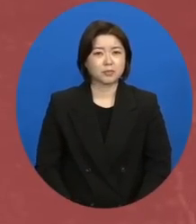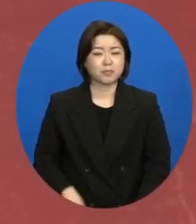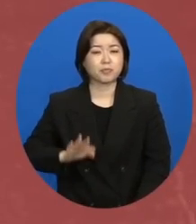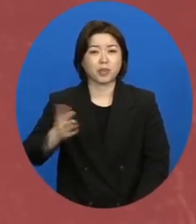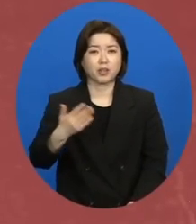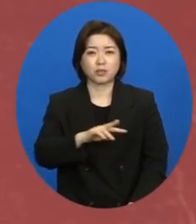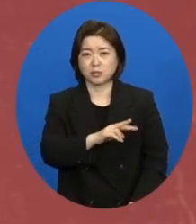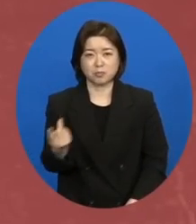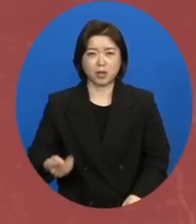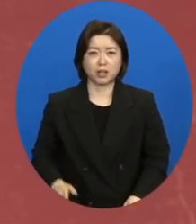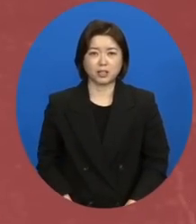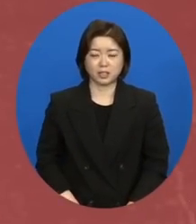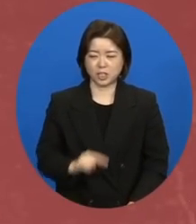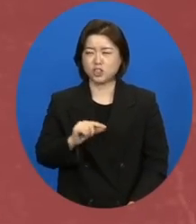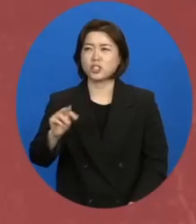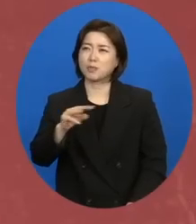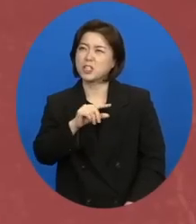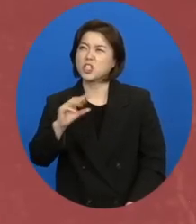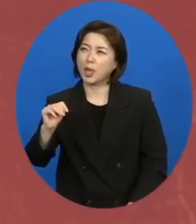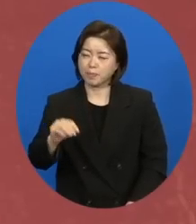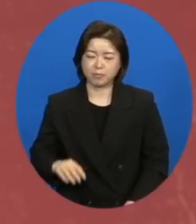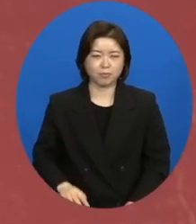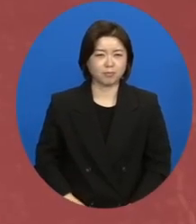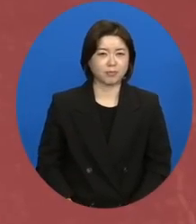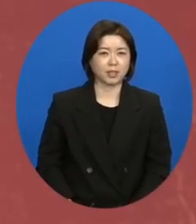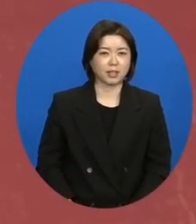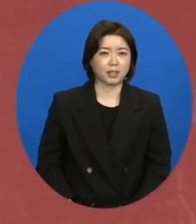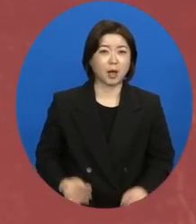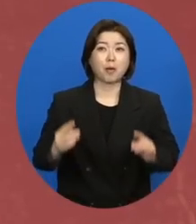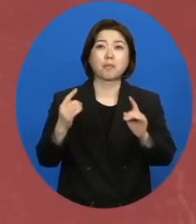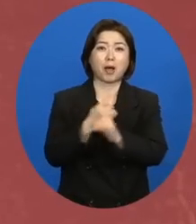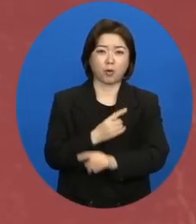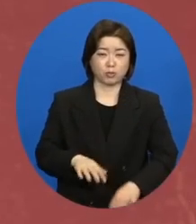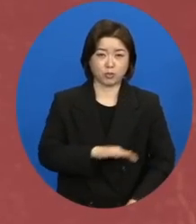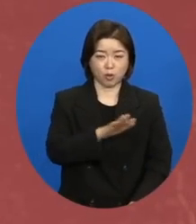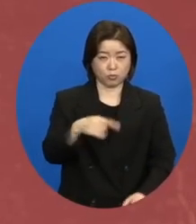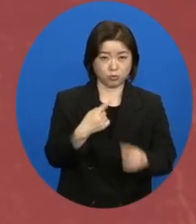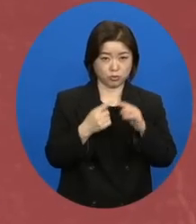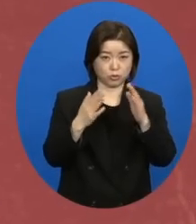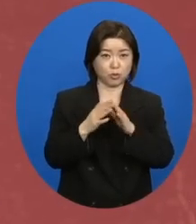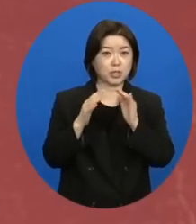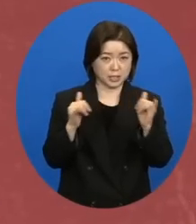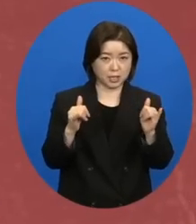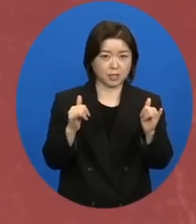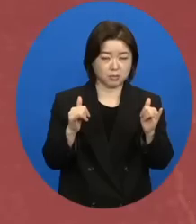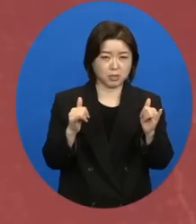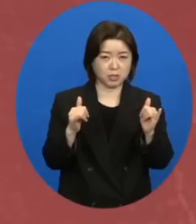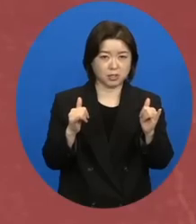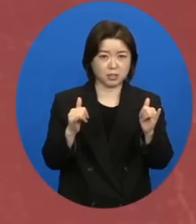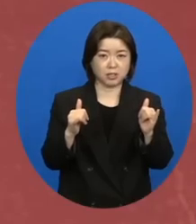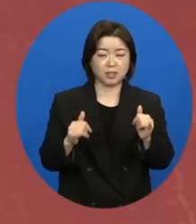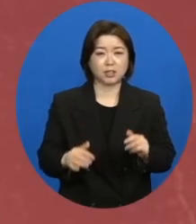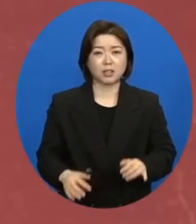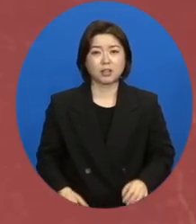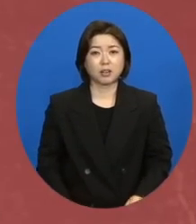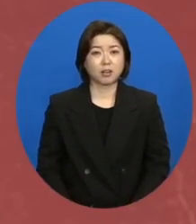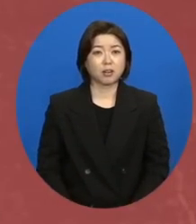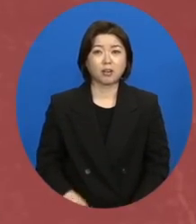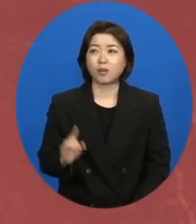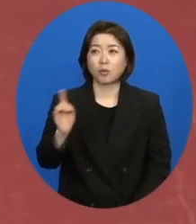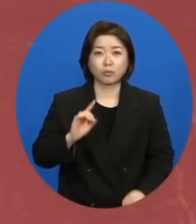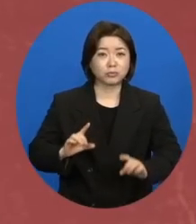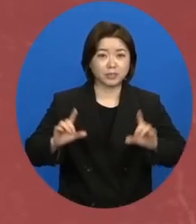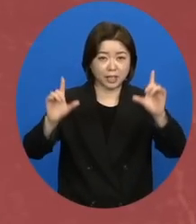또 바꿔서 GM. 우리 교인들이 그래도 어느